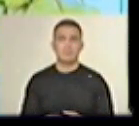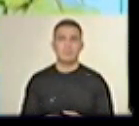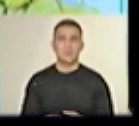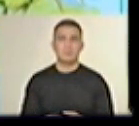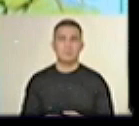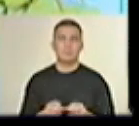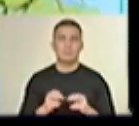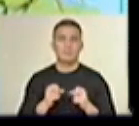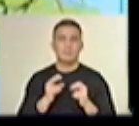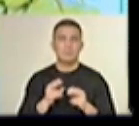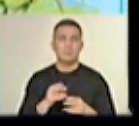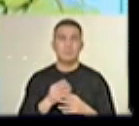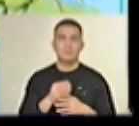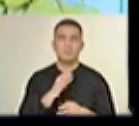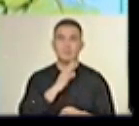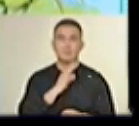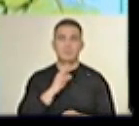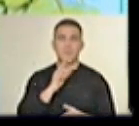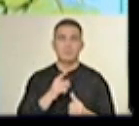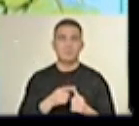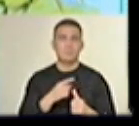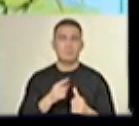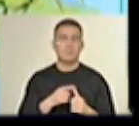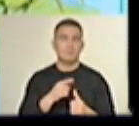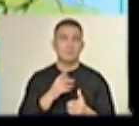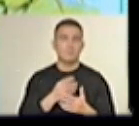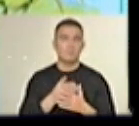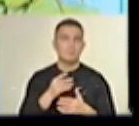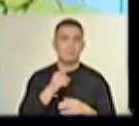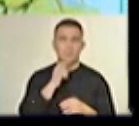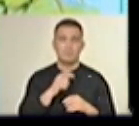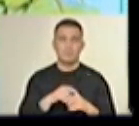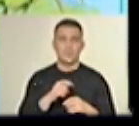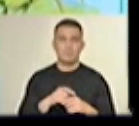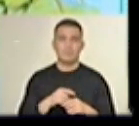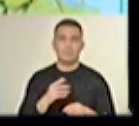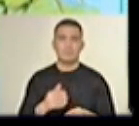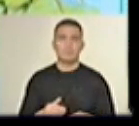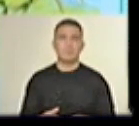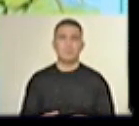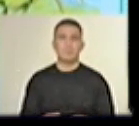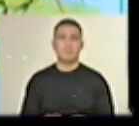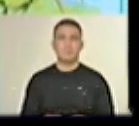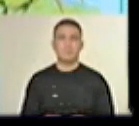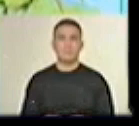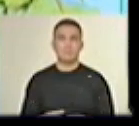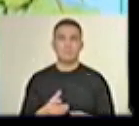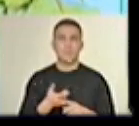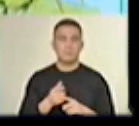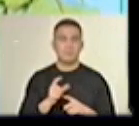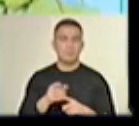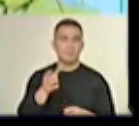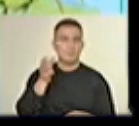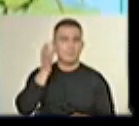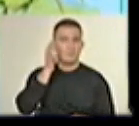Как называла женщина Журку? Такой умница! Но только ежели случится, нет